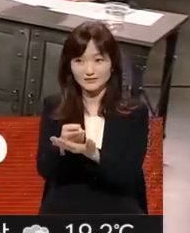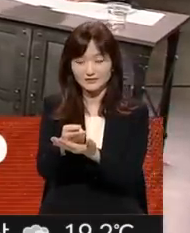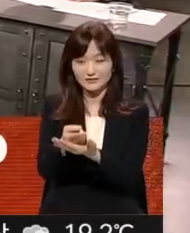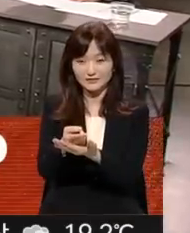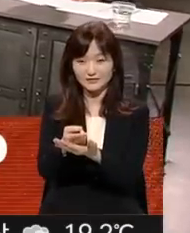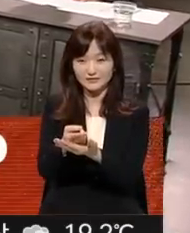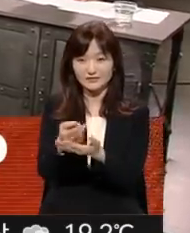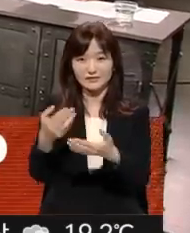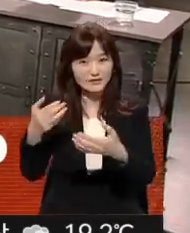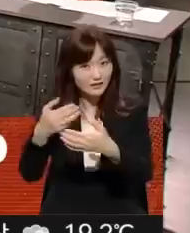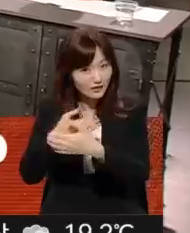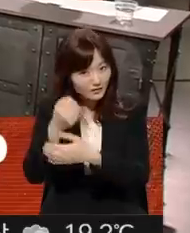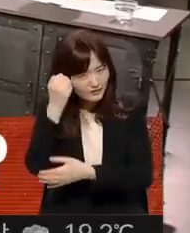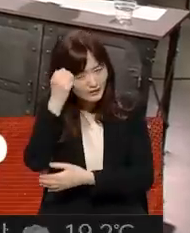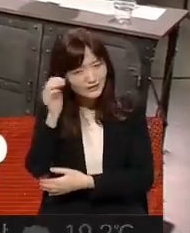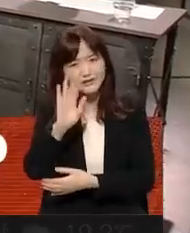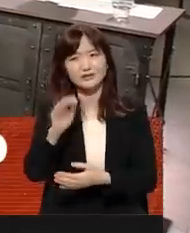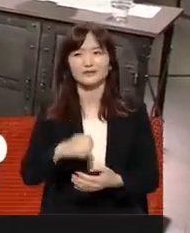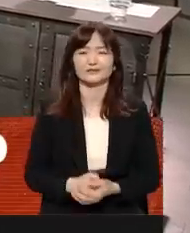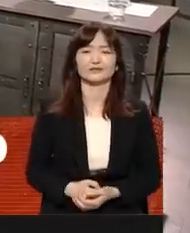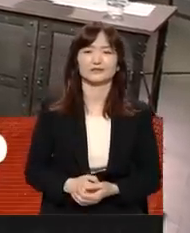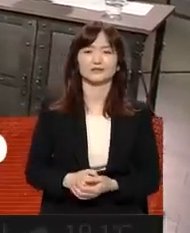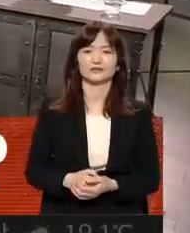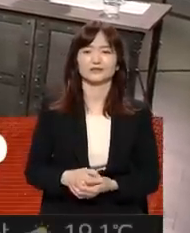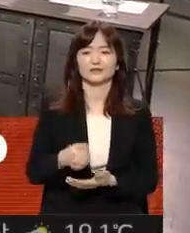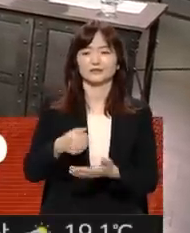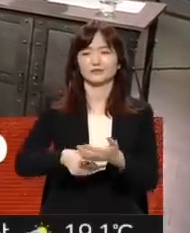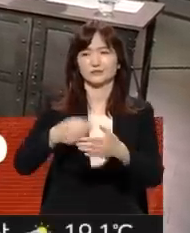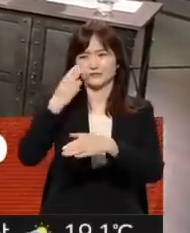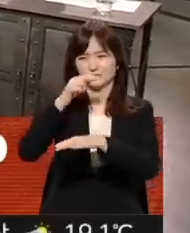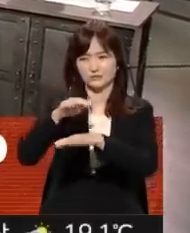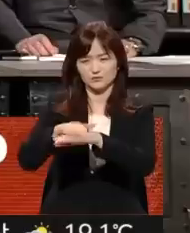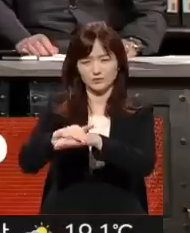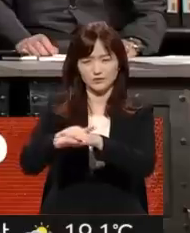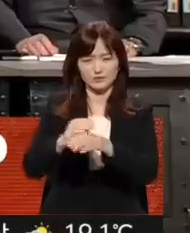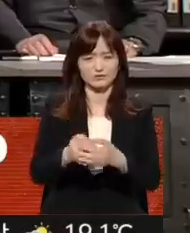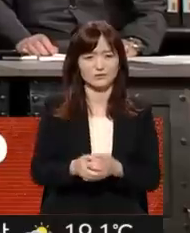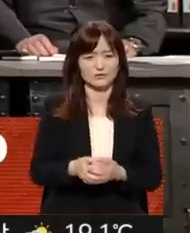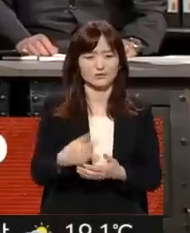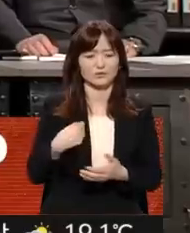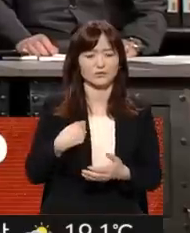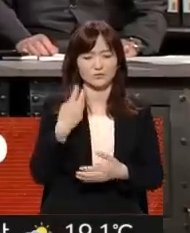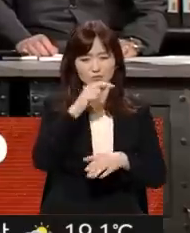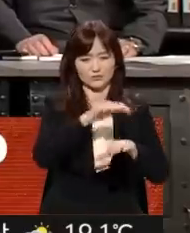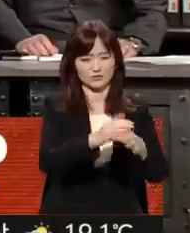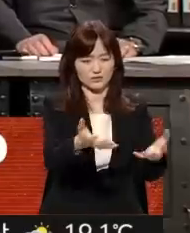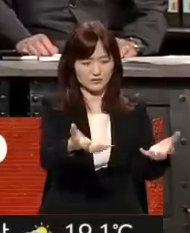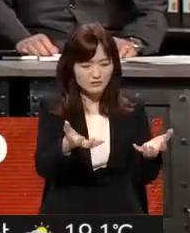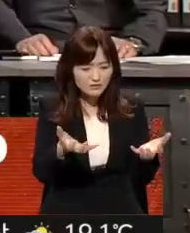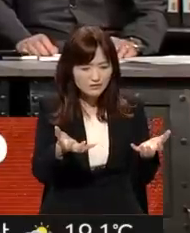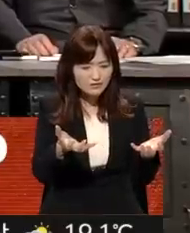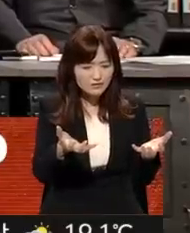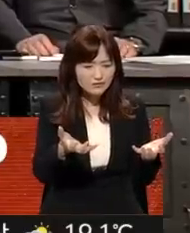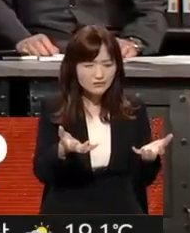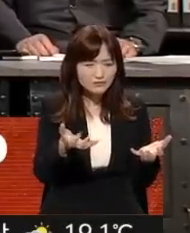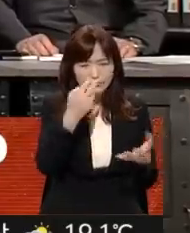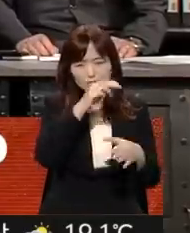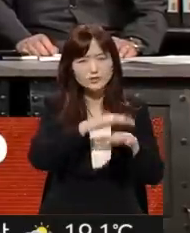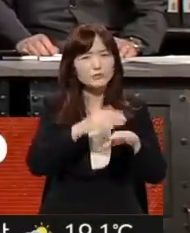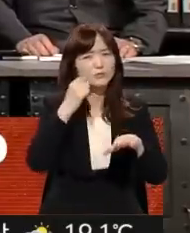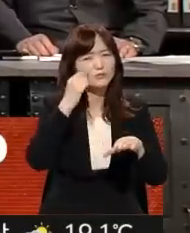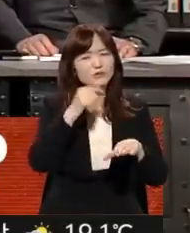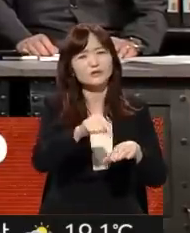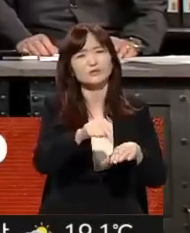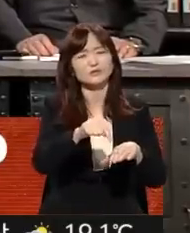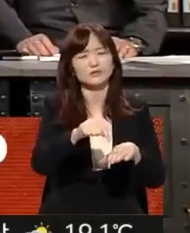그건 아닌데요. 하여튼 저렇게 계속 보관해서 그 수납 공간도 뭐 힘들게 만들 정도면 저건 좀 심각하다 봐야 됩니다.